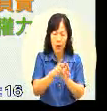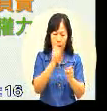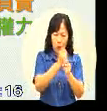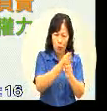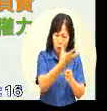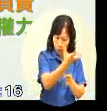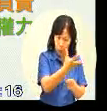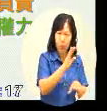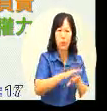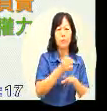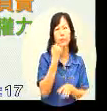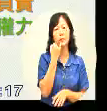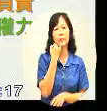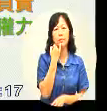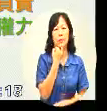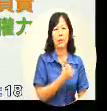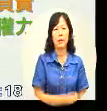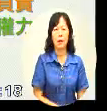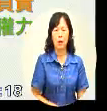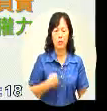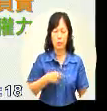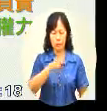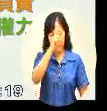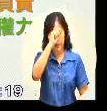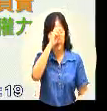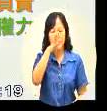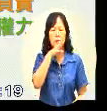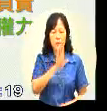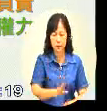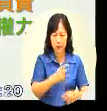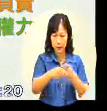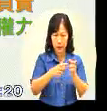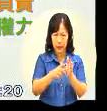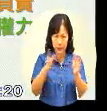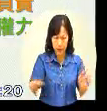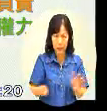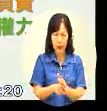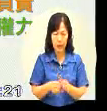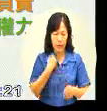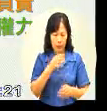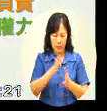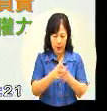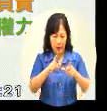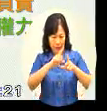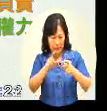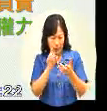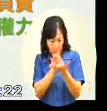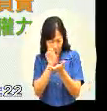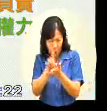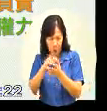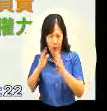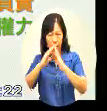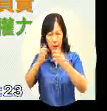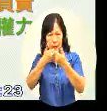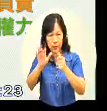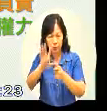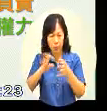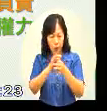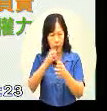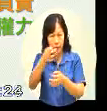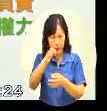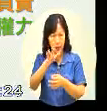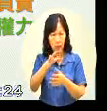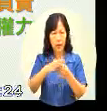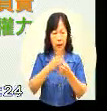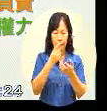事。所以我主张今年要大幅删减议会预算。府会